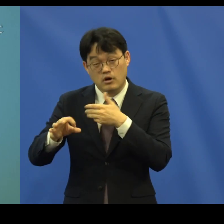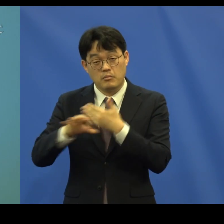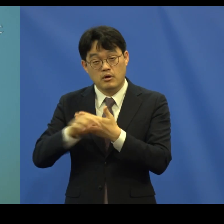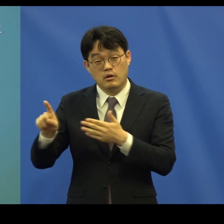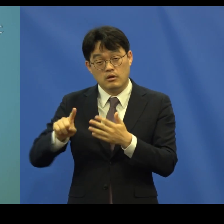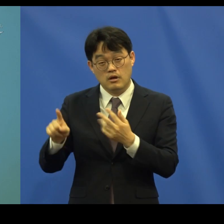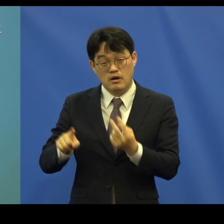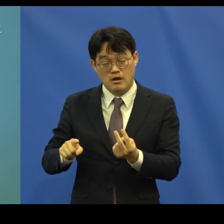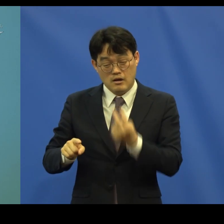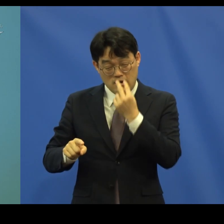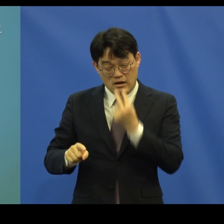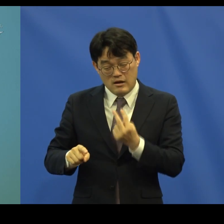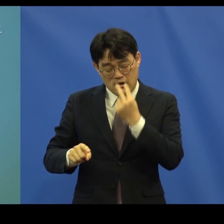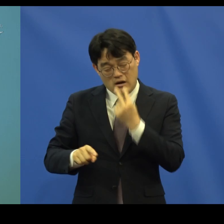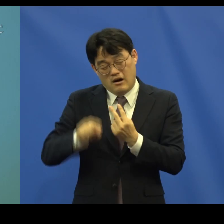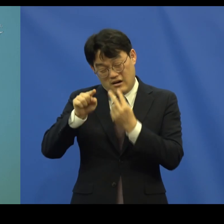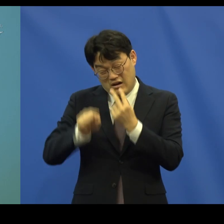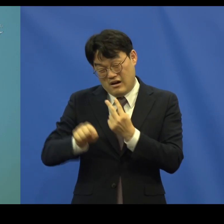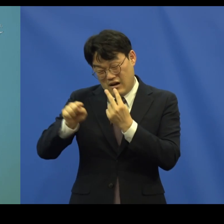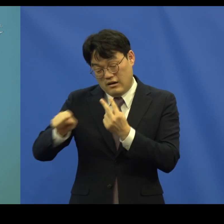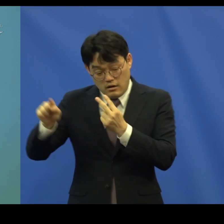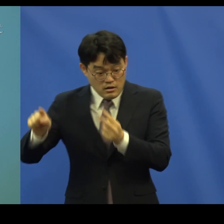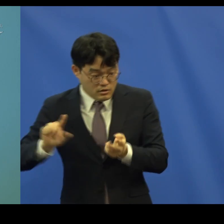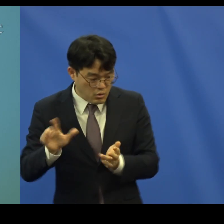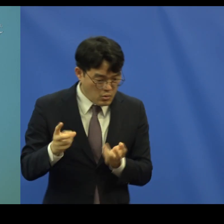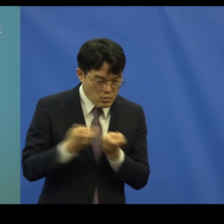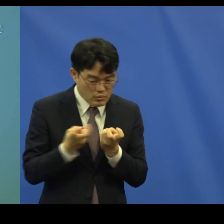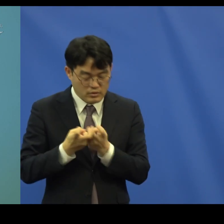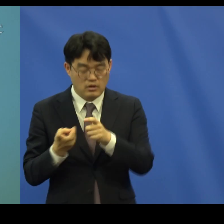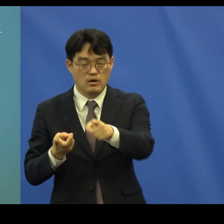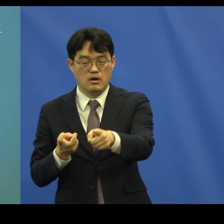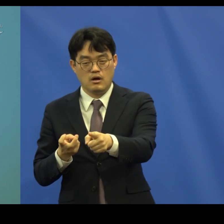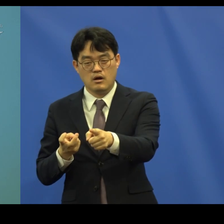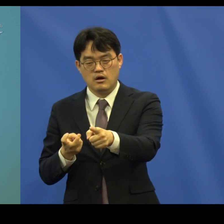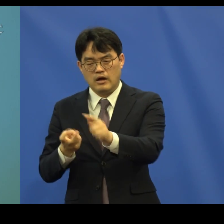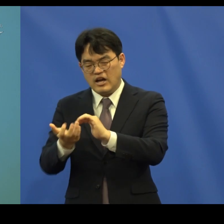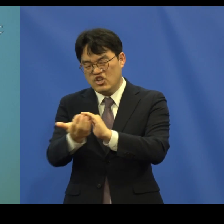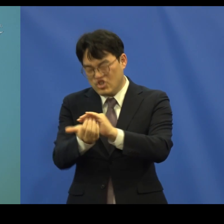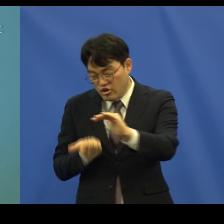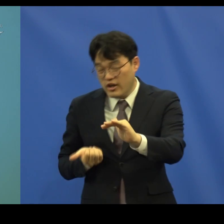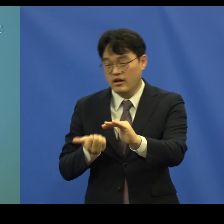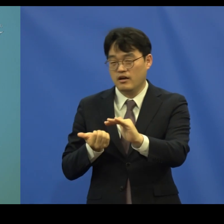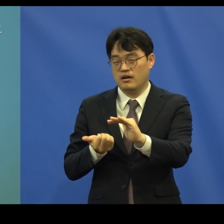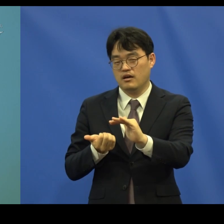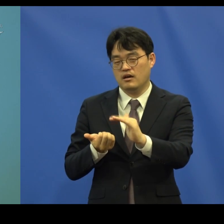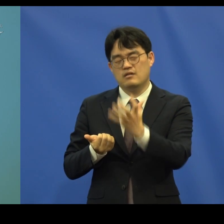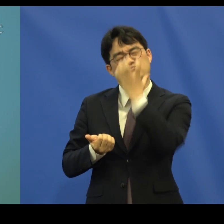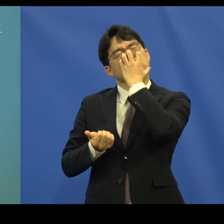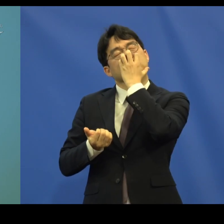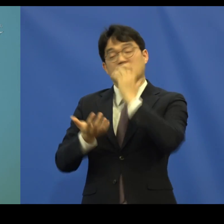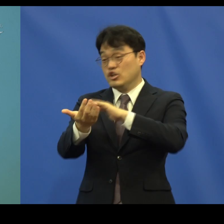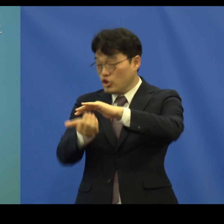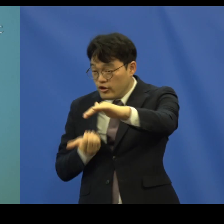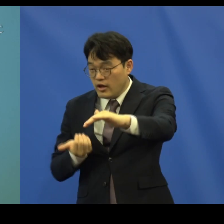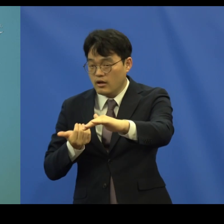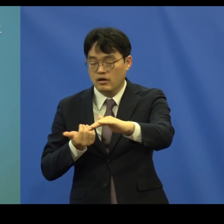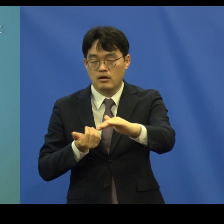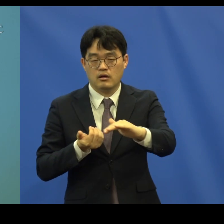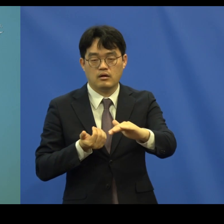않아요. 그러니까 거기 가기 전에 뭐죠? 타이밍을 놓치지 말아야 된다. 그죠?